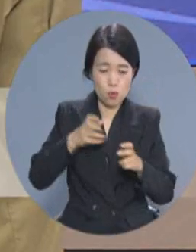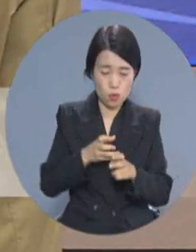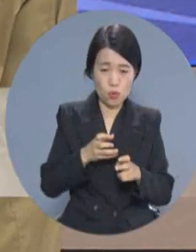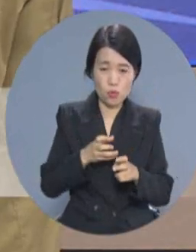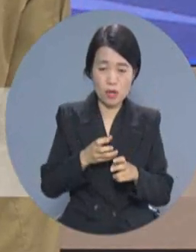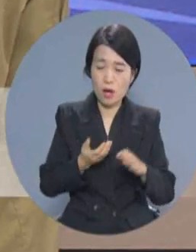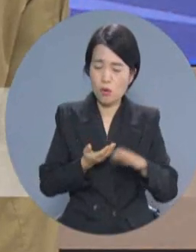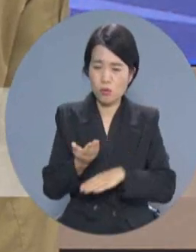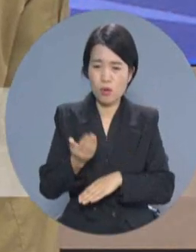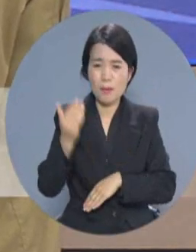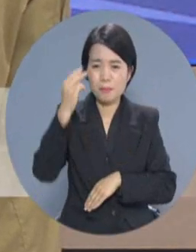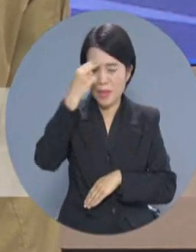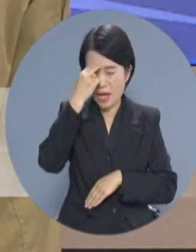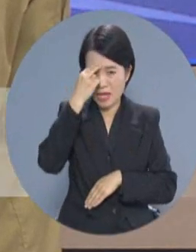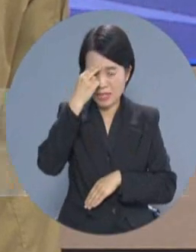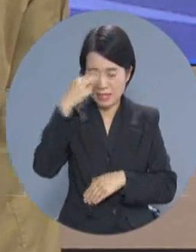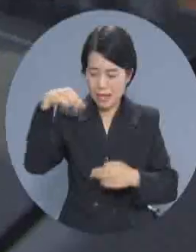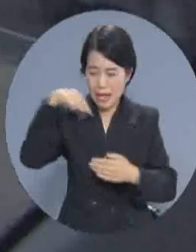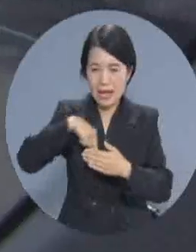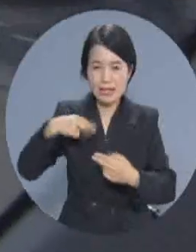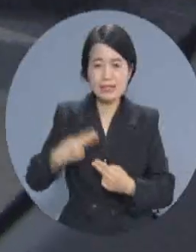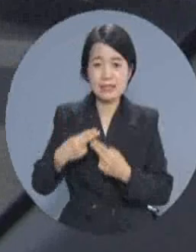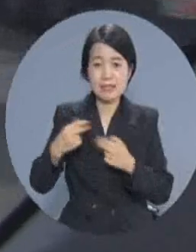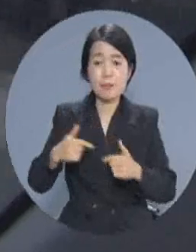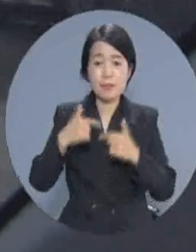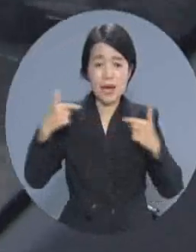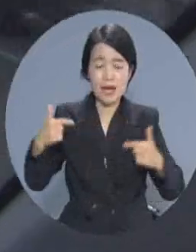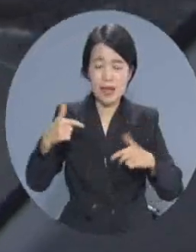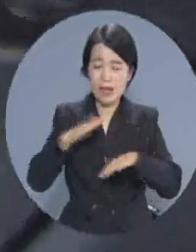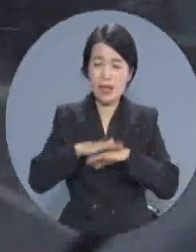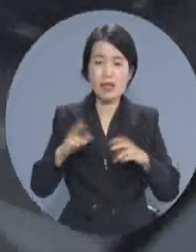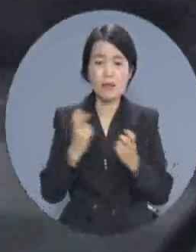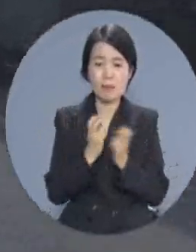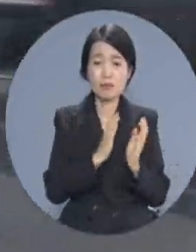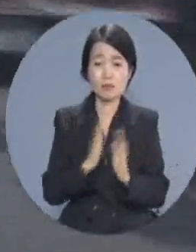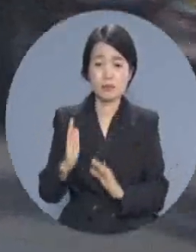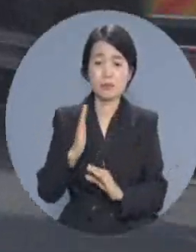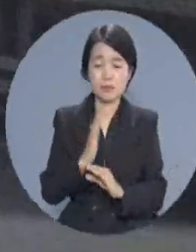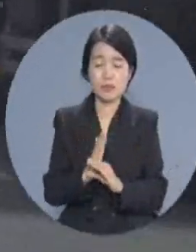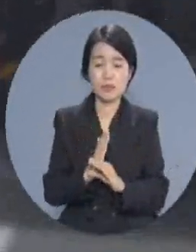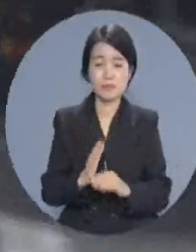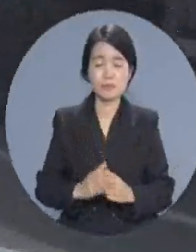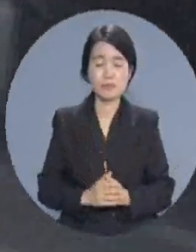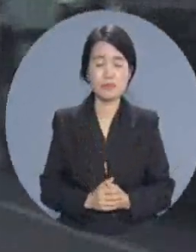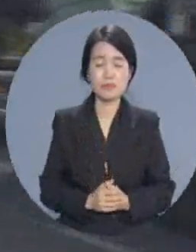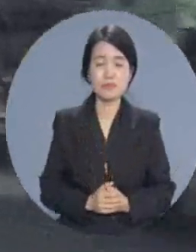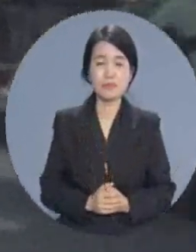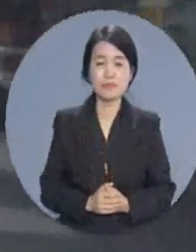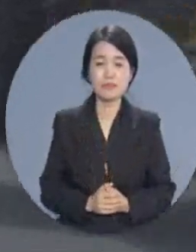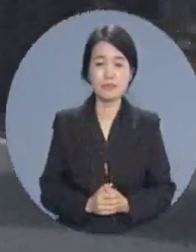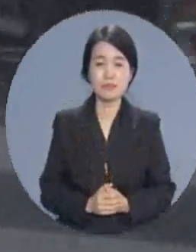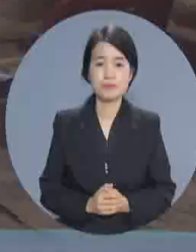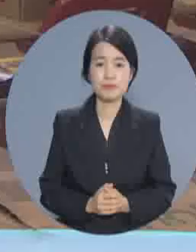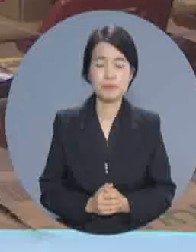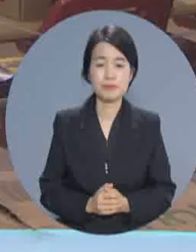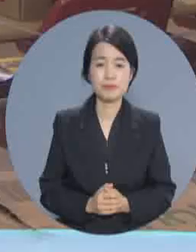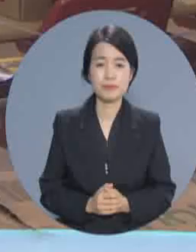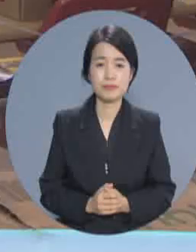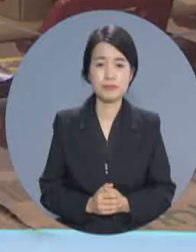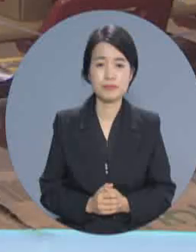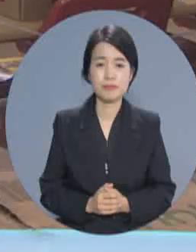통한 운송길이 막혀 내부 저장량을 늘리는 등 물류 차질에 대비하고 있습니다.